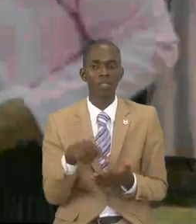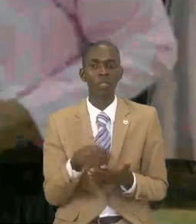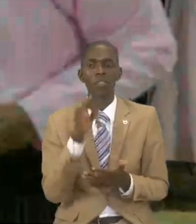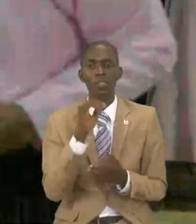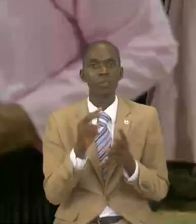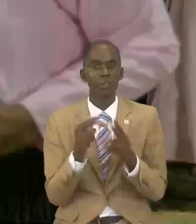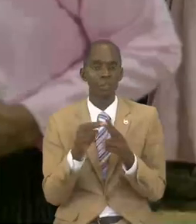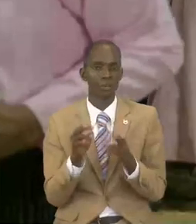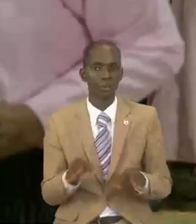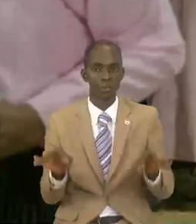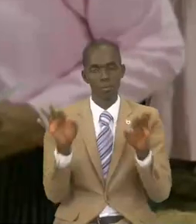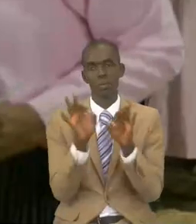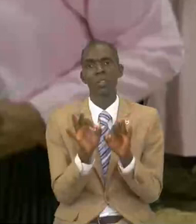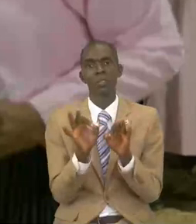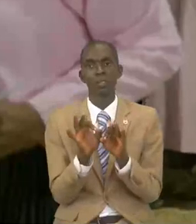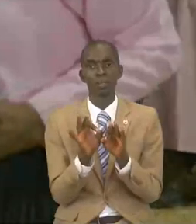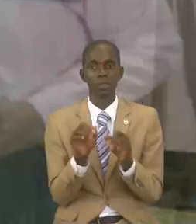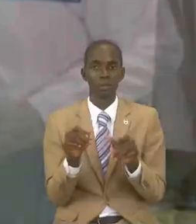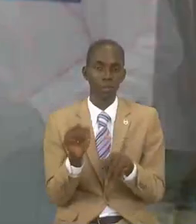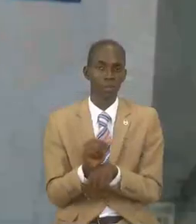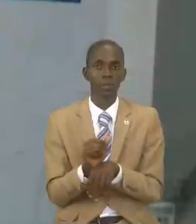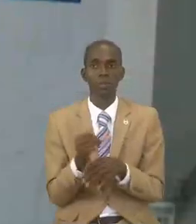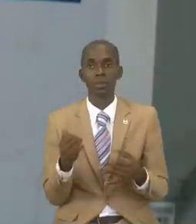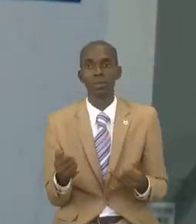C'est un aspect très important.